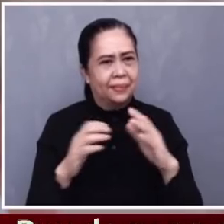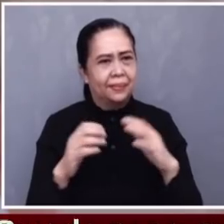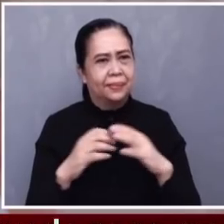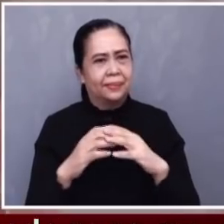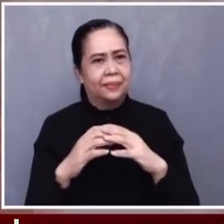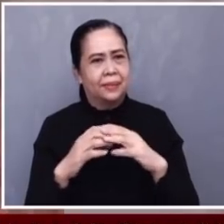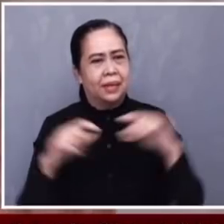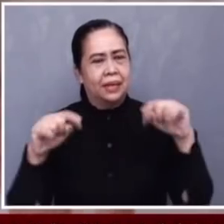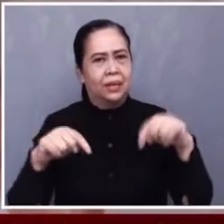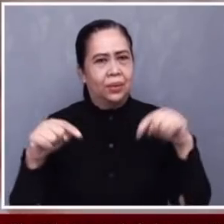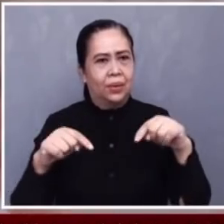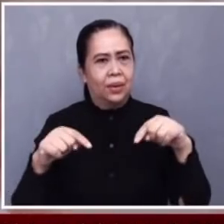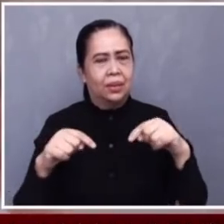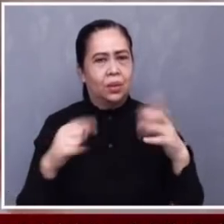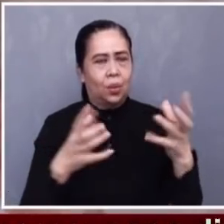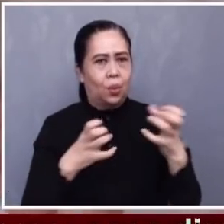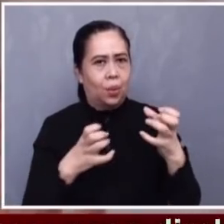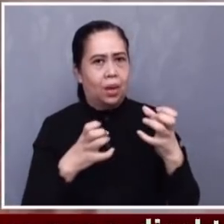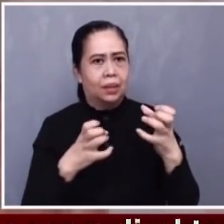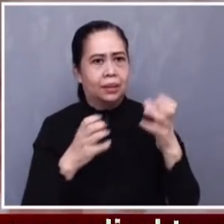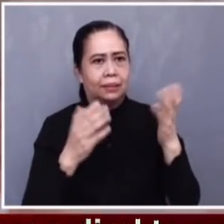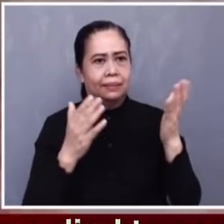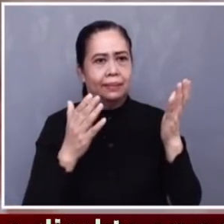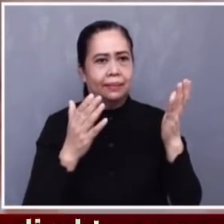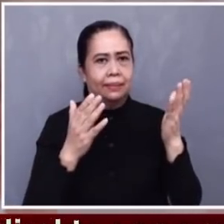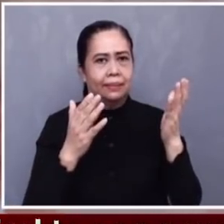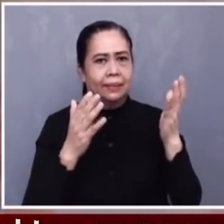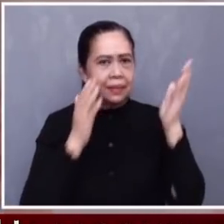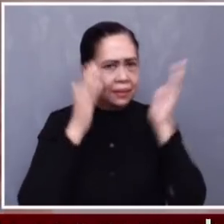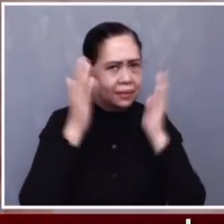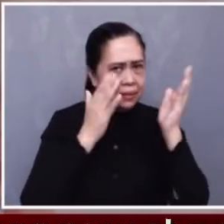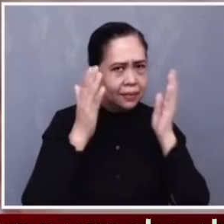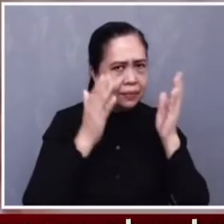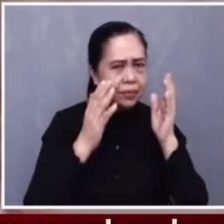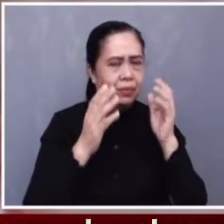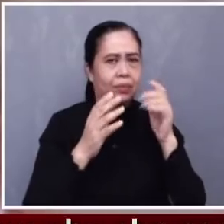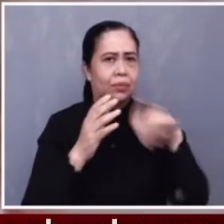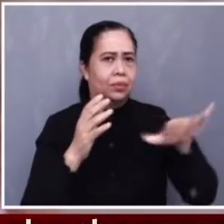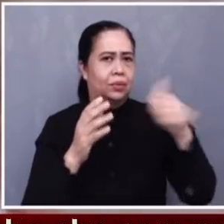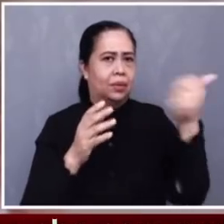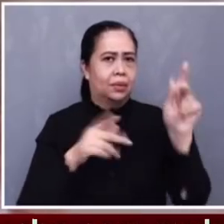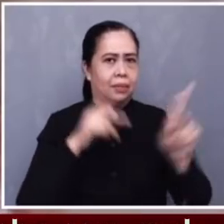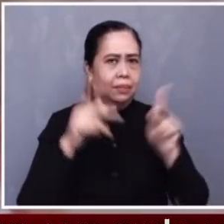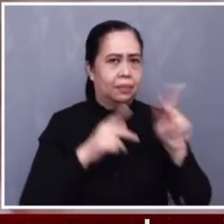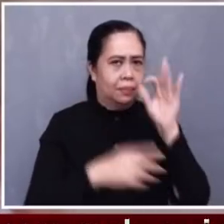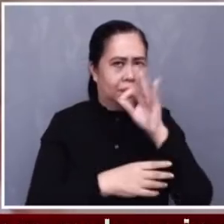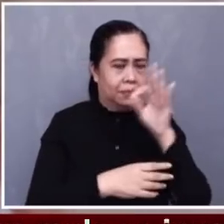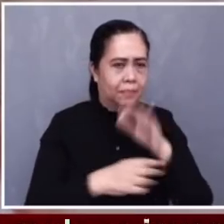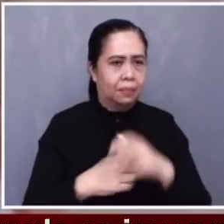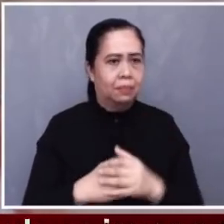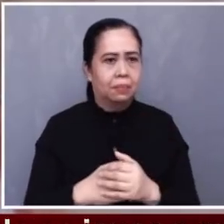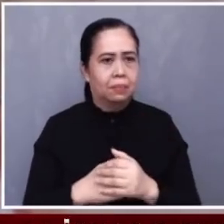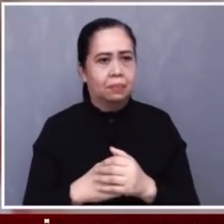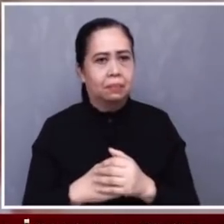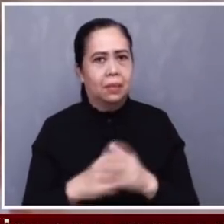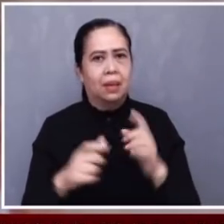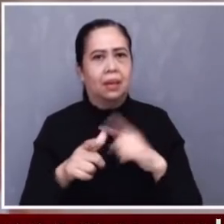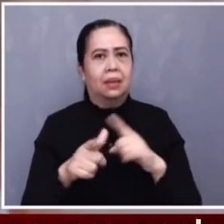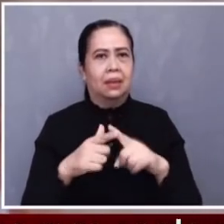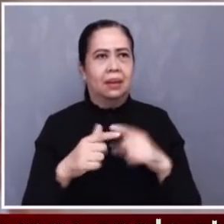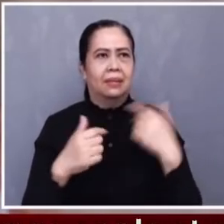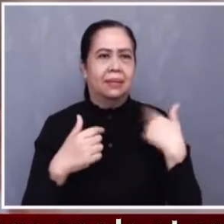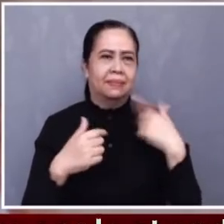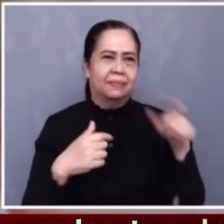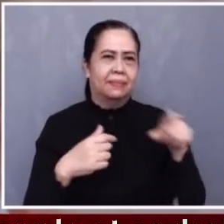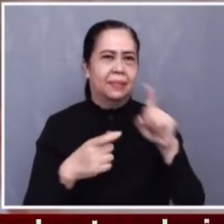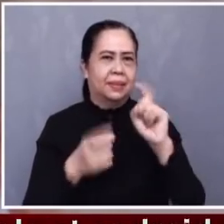Dito ka na nga gustong magserbisyo sa kapwa mo Pilipino. Eh meron mga pagbabago na